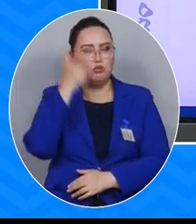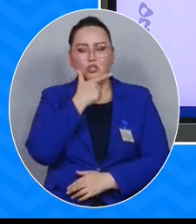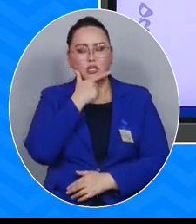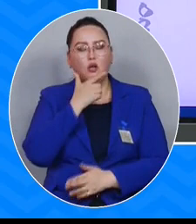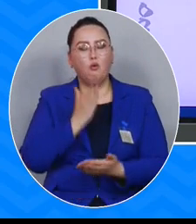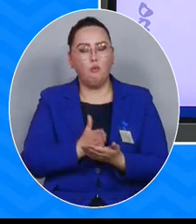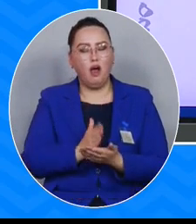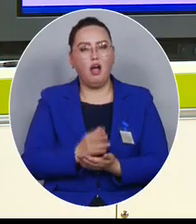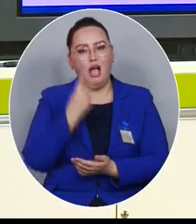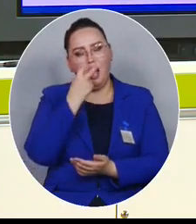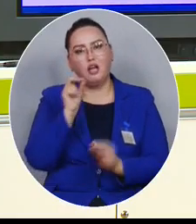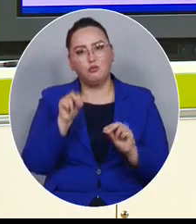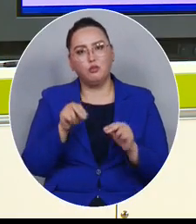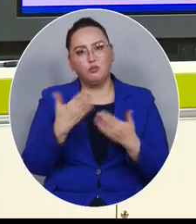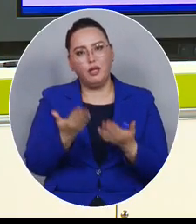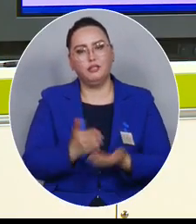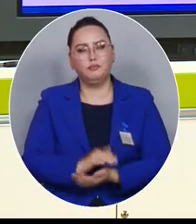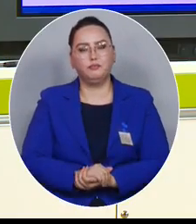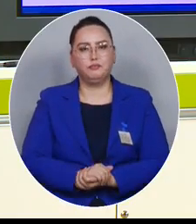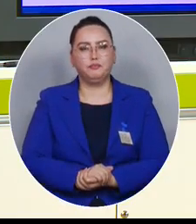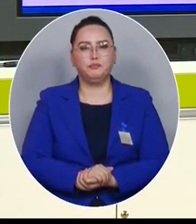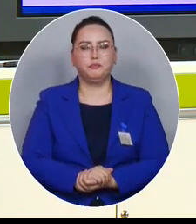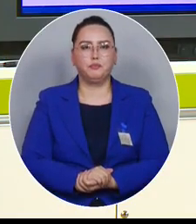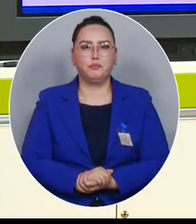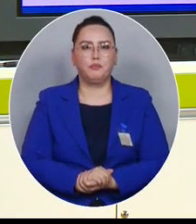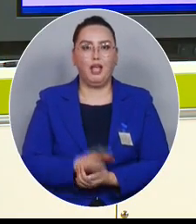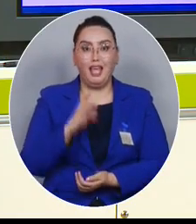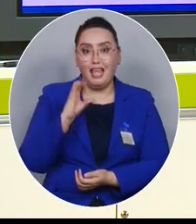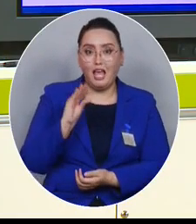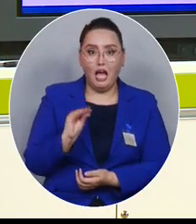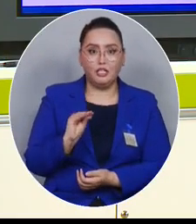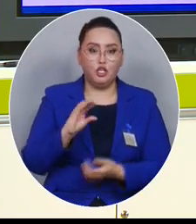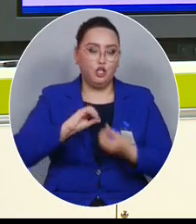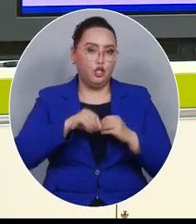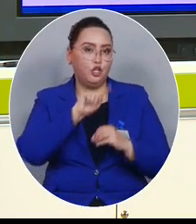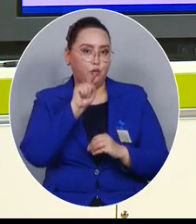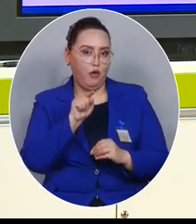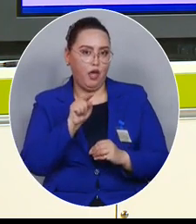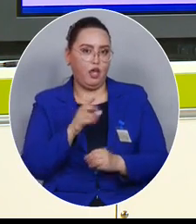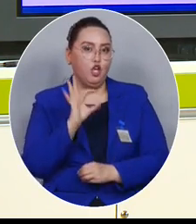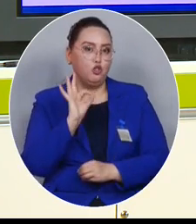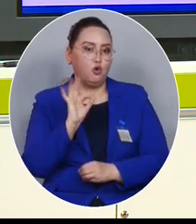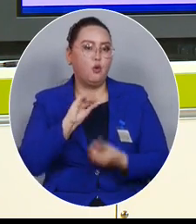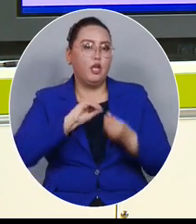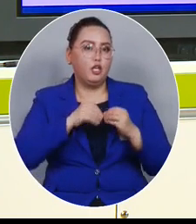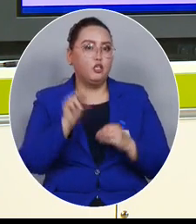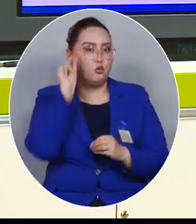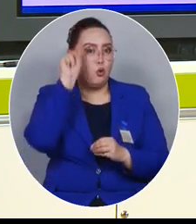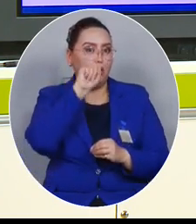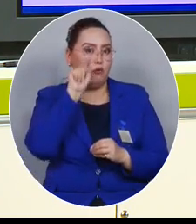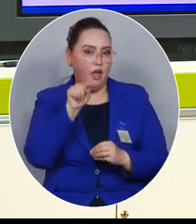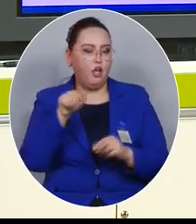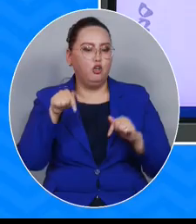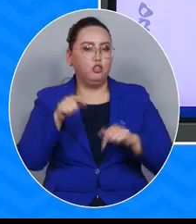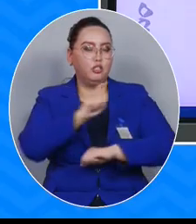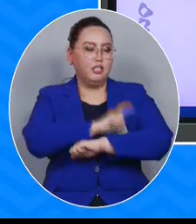саяж алғалтый аугол госуул татархаарагдажын. Задахиар, энэг биднар яж, хийхуя яж, өнэйн зүй бүглөөд сорхуя гэдэгдээр дэрэс инөөдерийг чилин